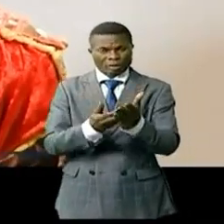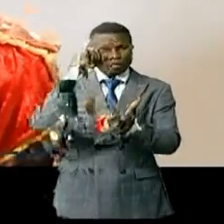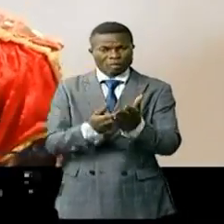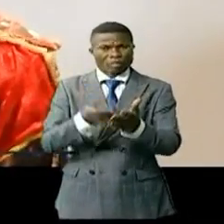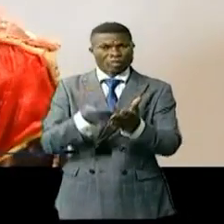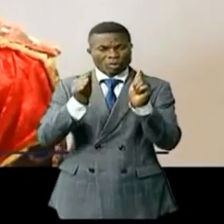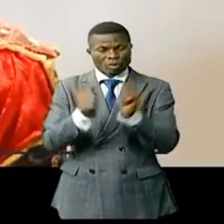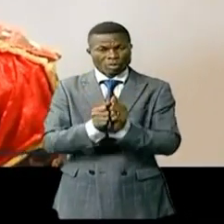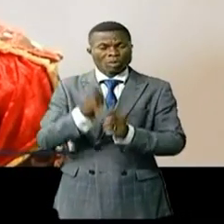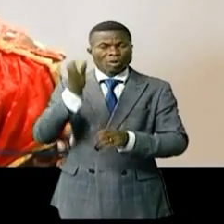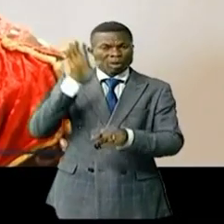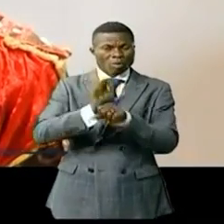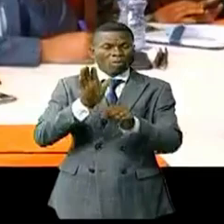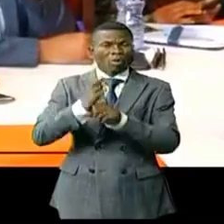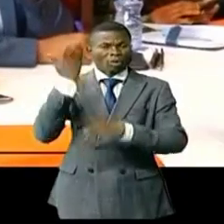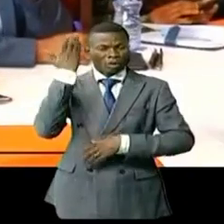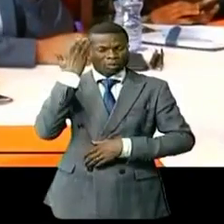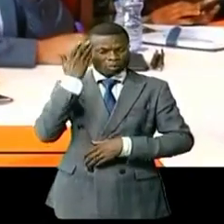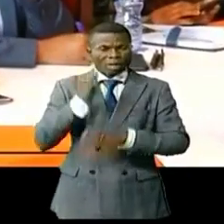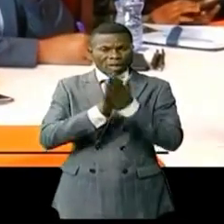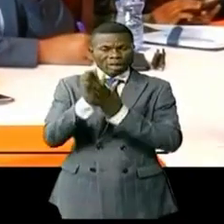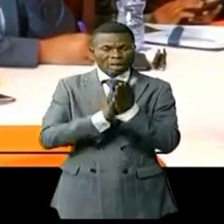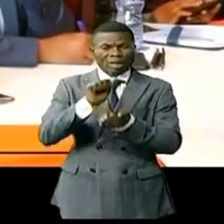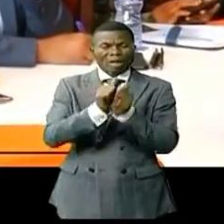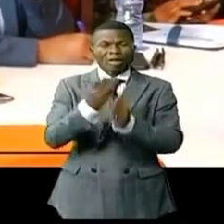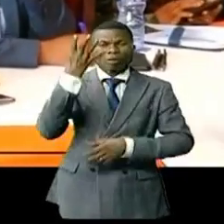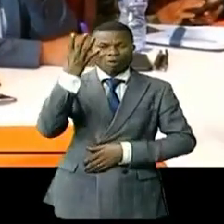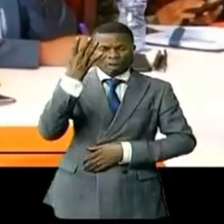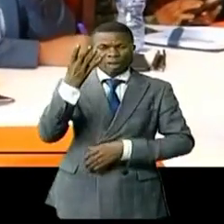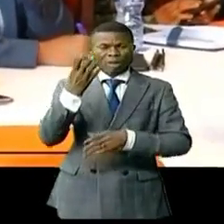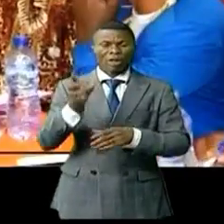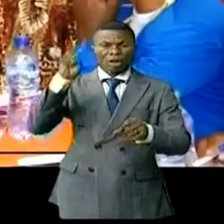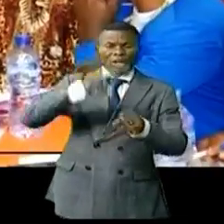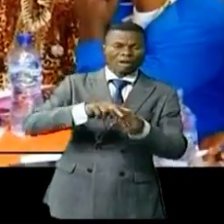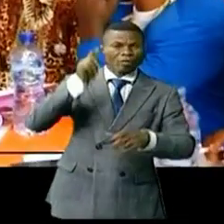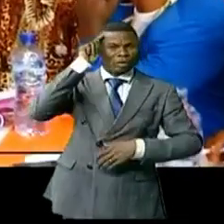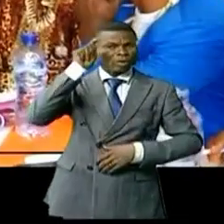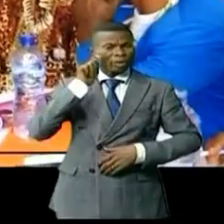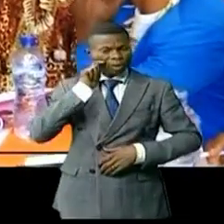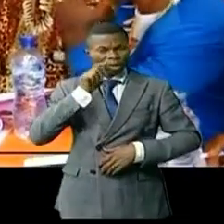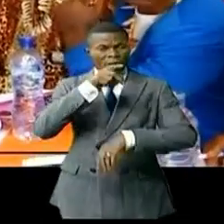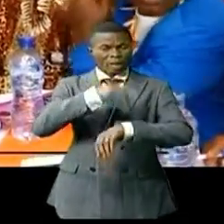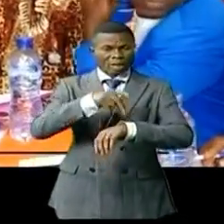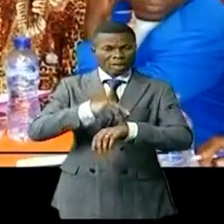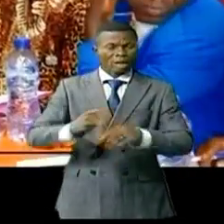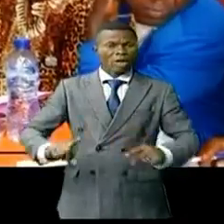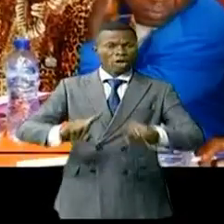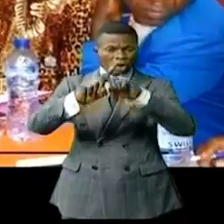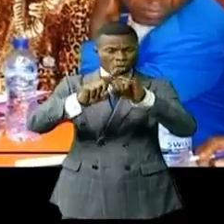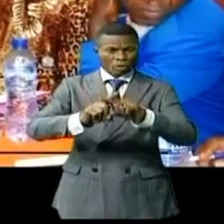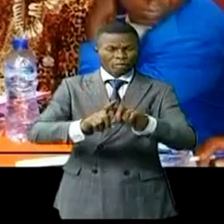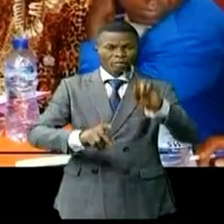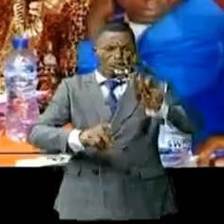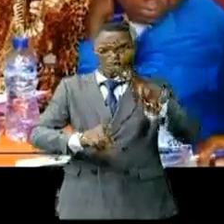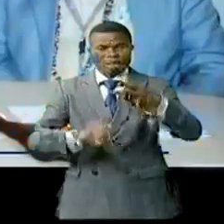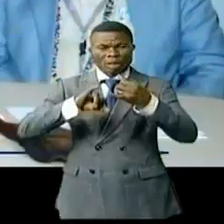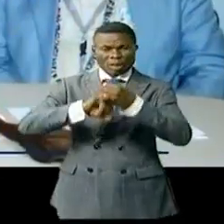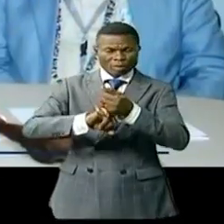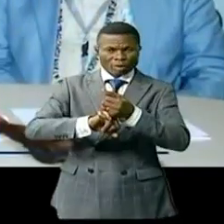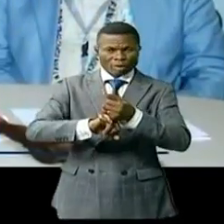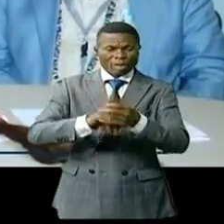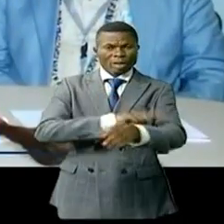masculinité positive va tabler sur 4 thématiques dont les violences sexuelles en période de conflit, mariage et